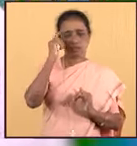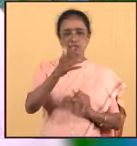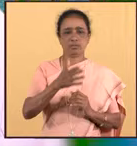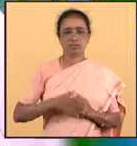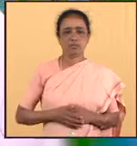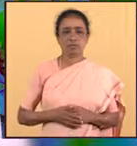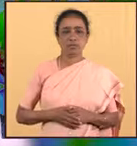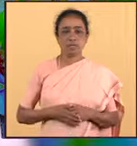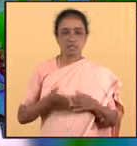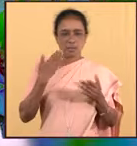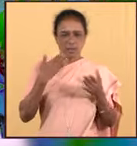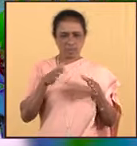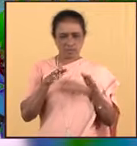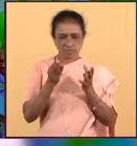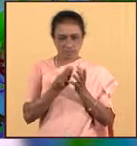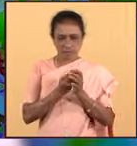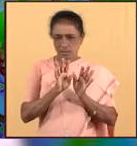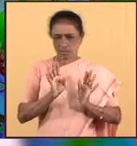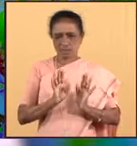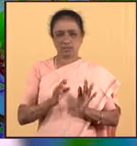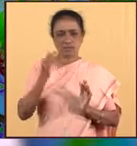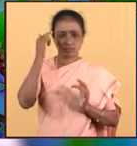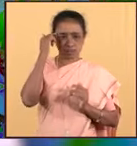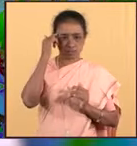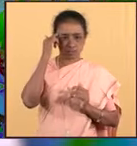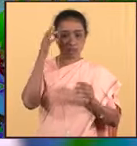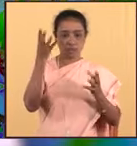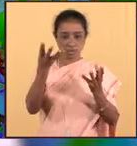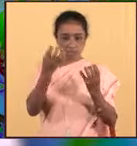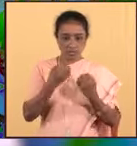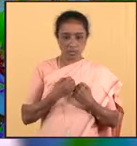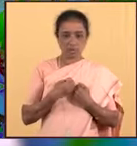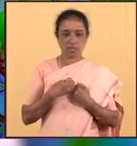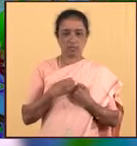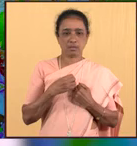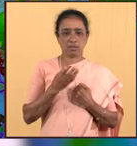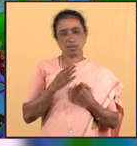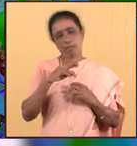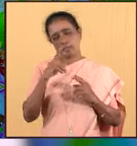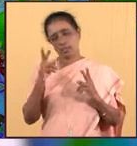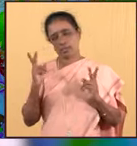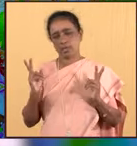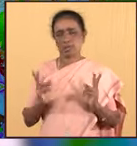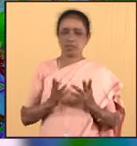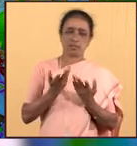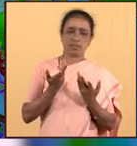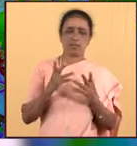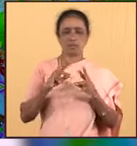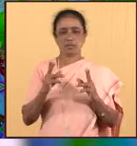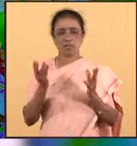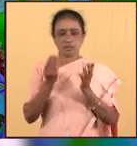சுதந்திரமாக கருதப்படுகிறது. சமய சார்பின்மையின் நோக்கமானது சமய நம்பிக்கையை கொண்டவர்களும் மற்ற எந்த